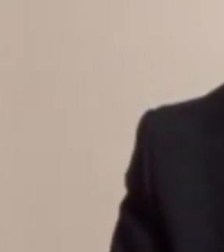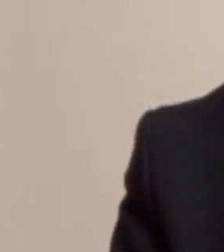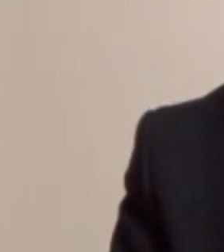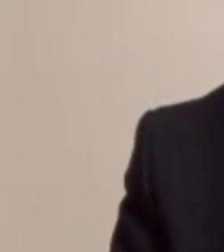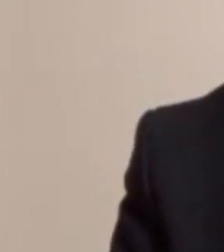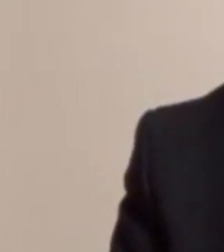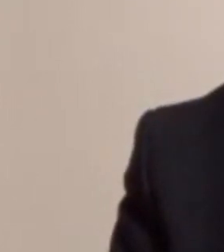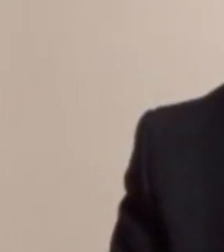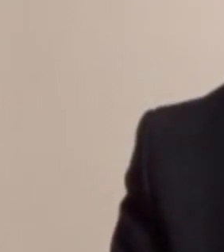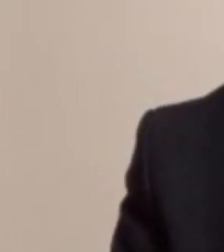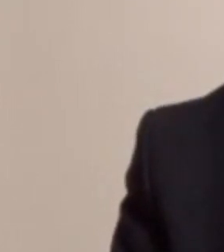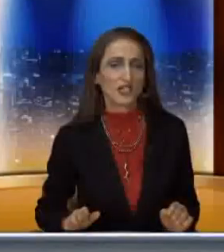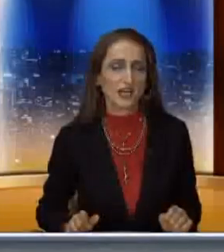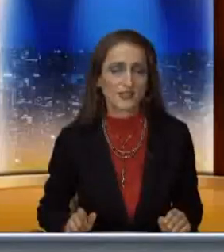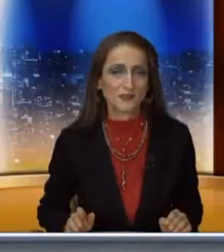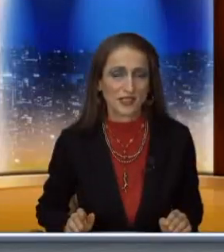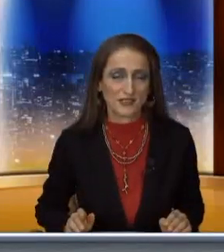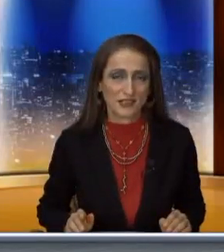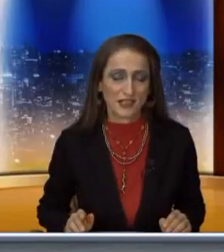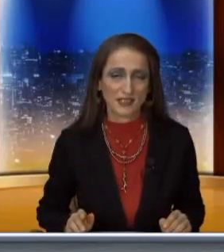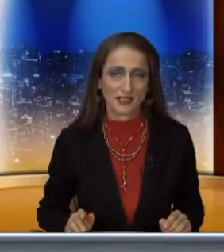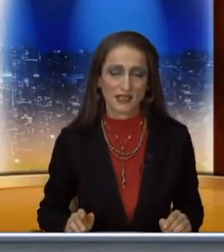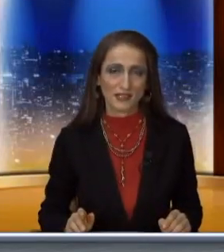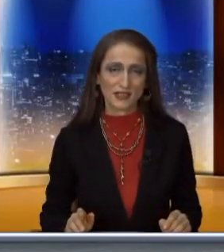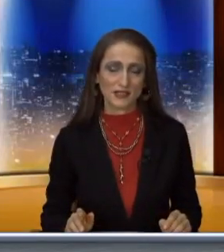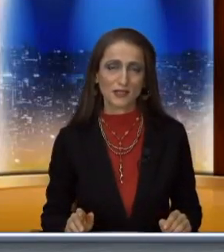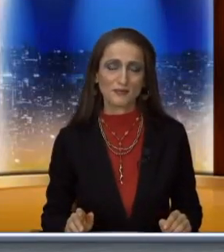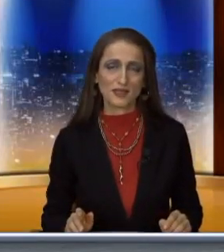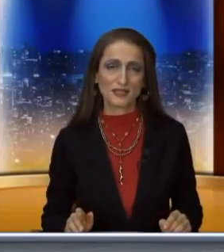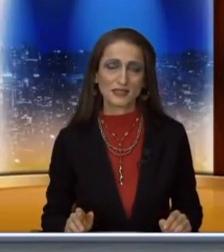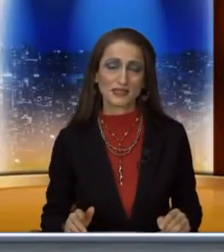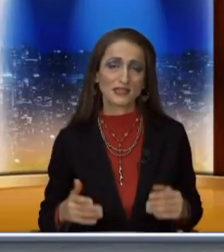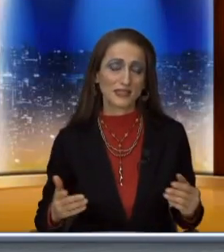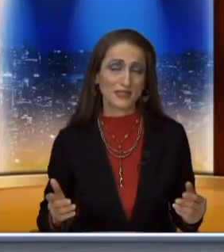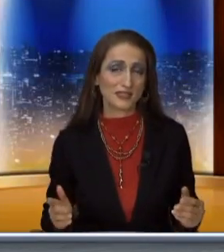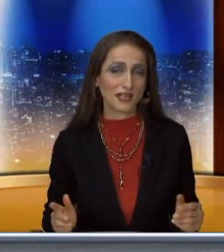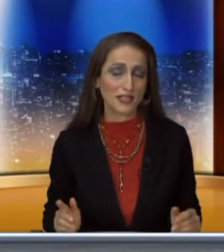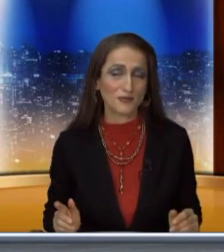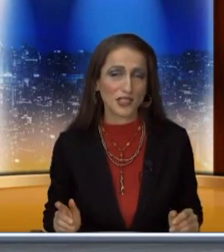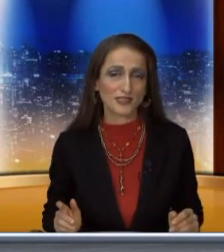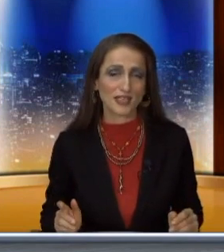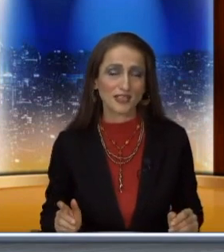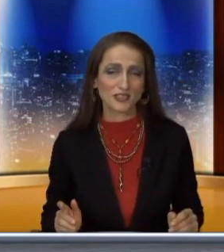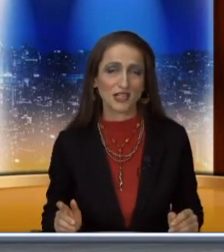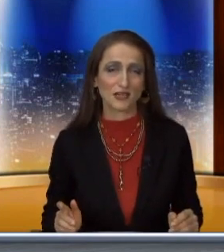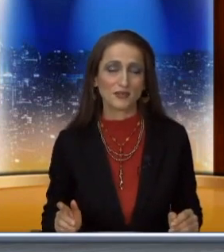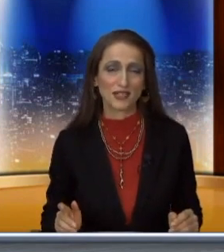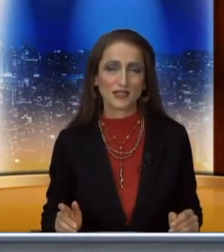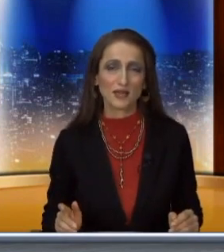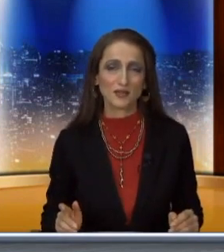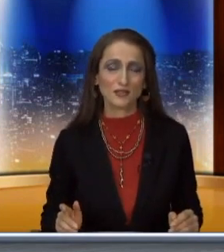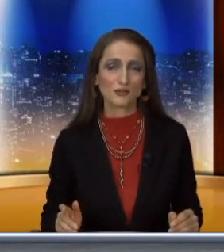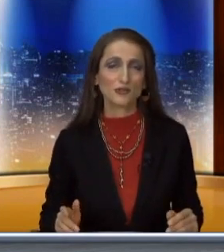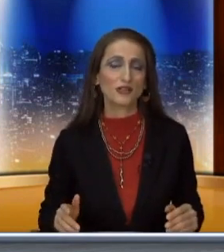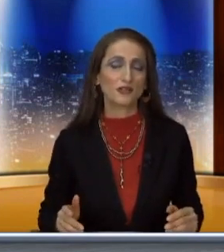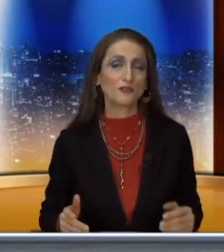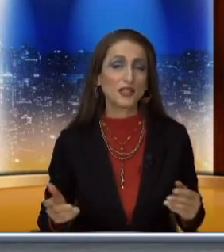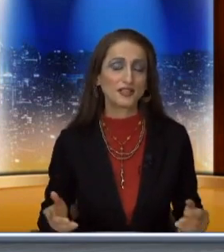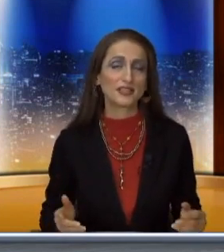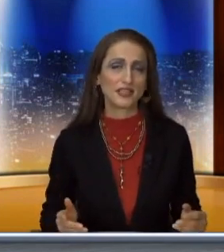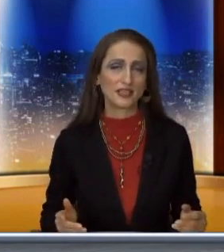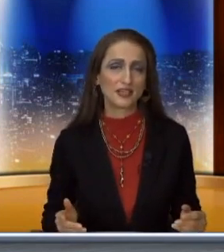دائما؟ أبونا نريد شهادة من عندك، يعني لما كنا نتكلم ويا أستاذ هشام دائما